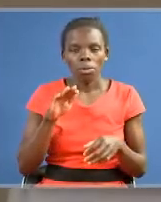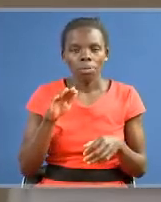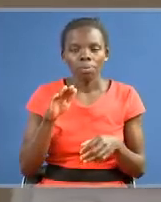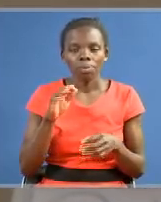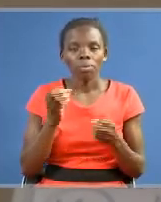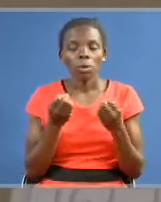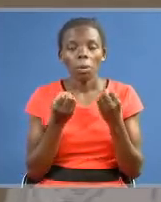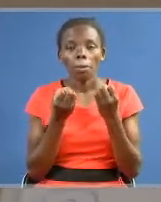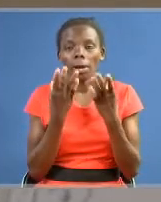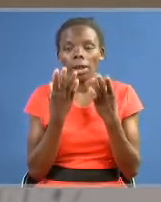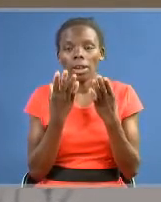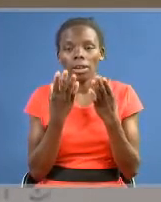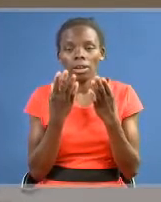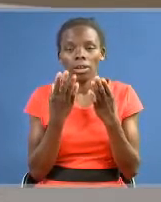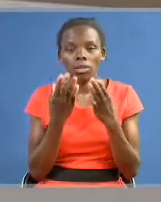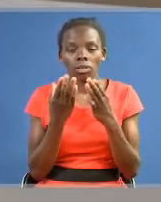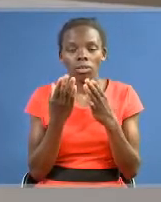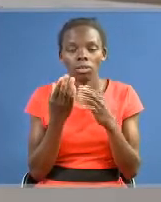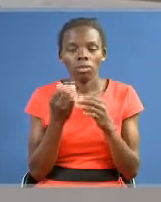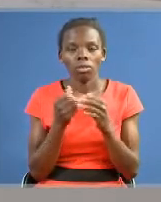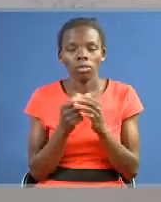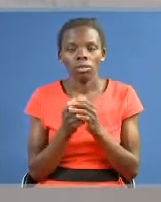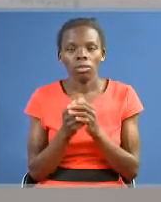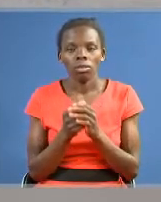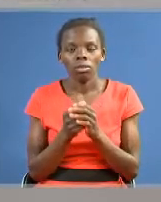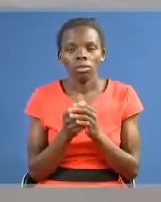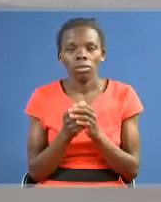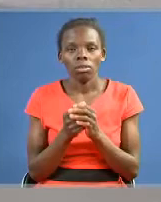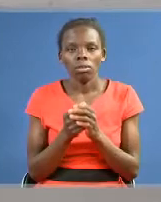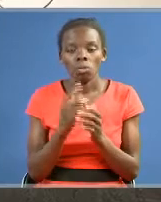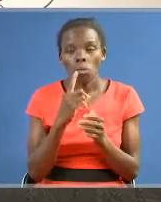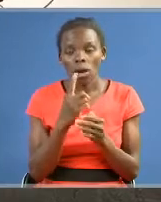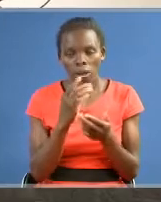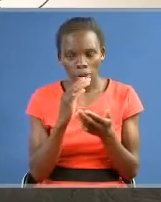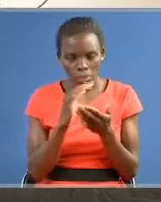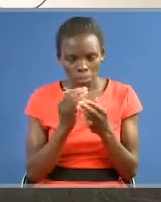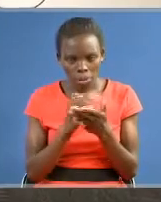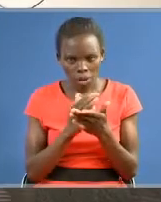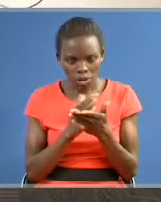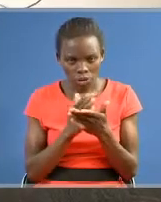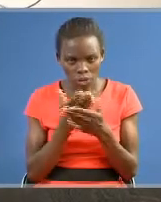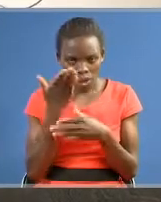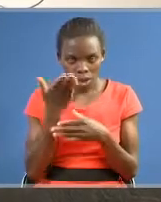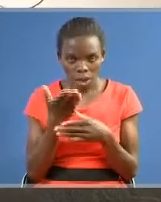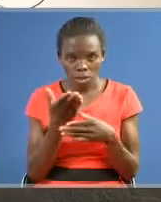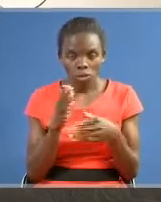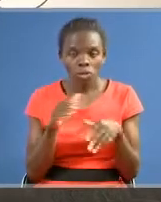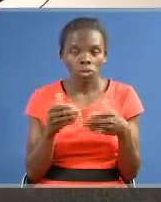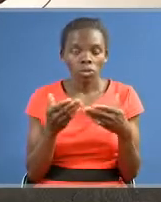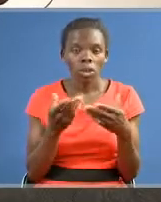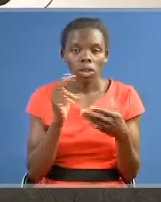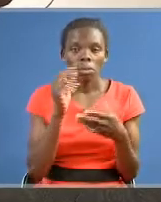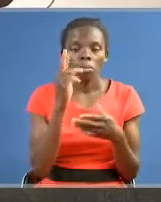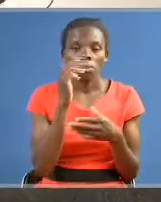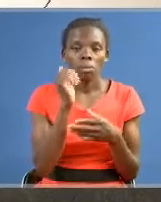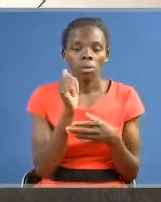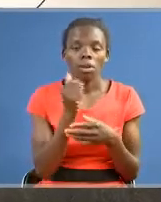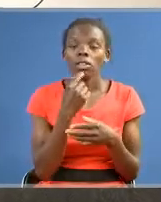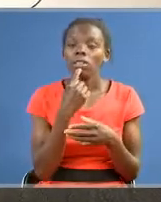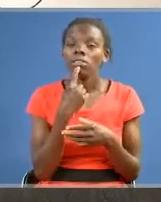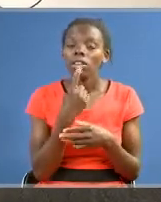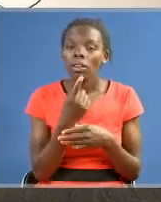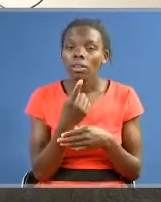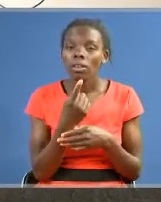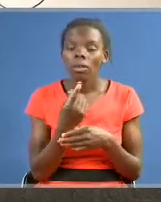kwa wingi katika ulingo uongozi. Edita Adhiambo, mmoja kati ya wanawake hawa kutoka mtaa wa mabanda wa Kibra, anasema